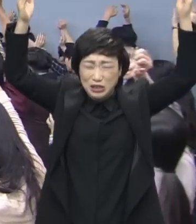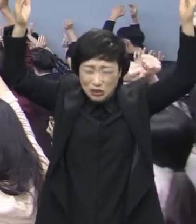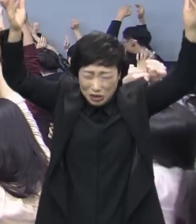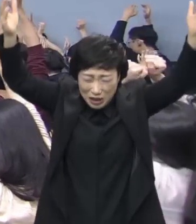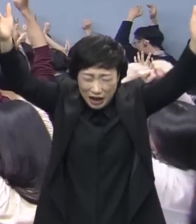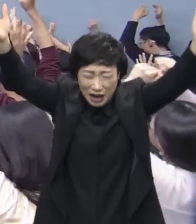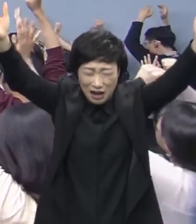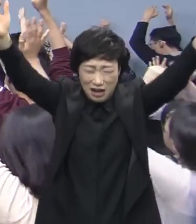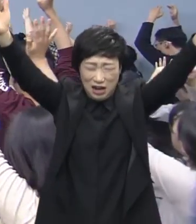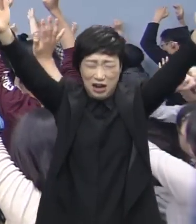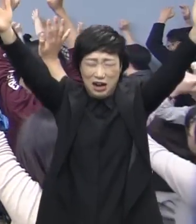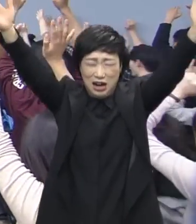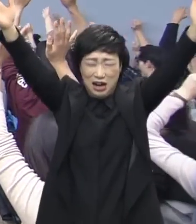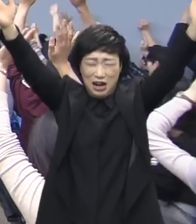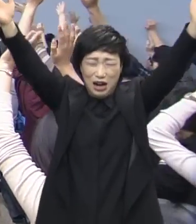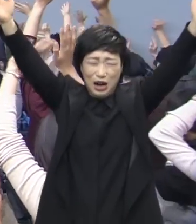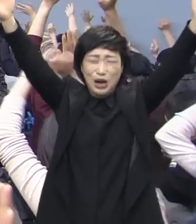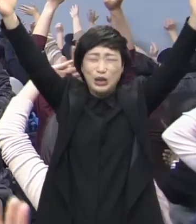주여